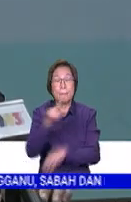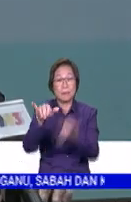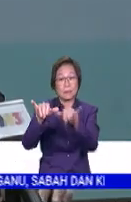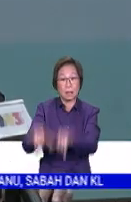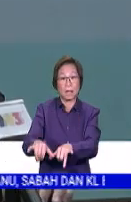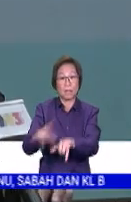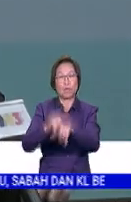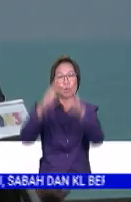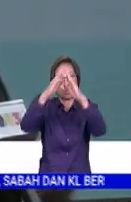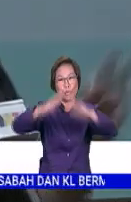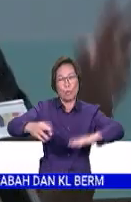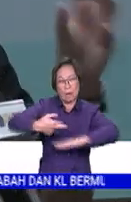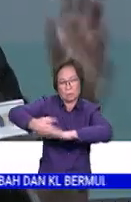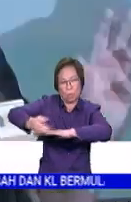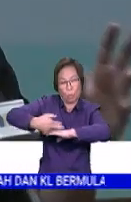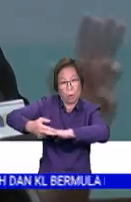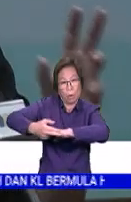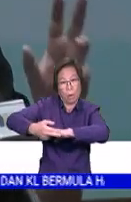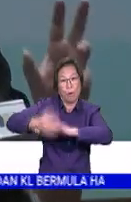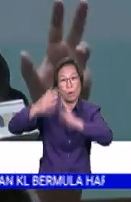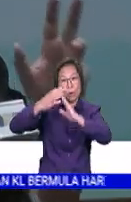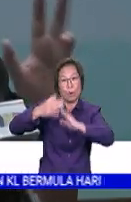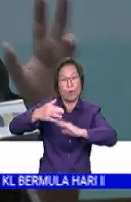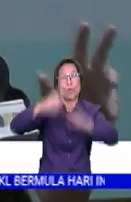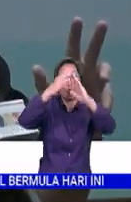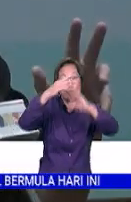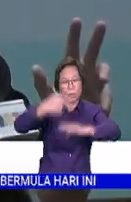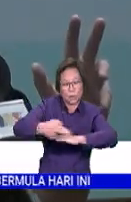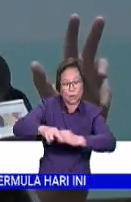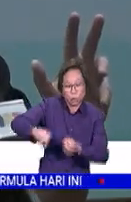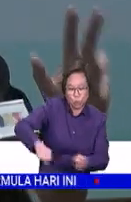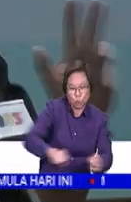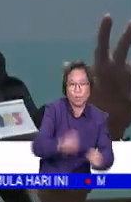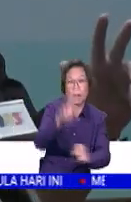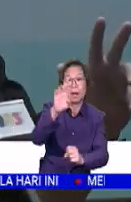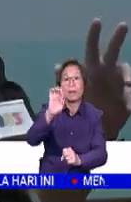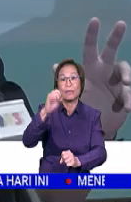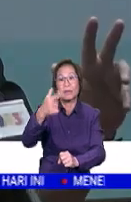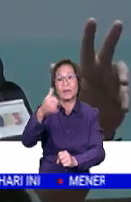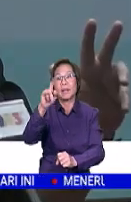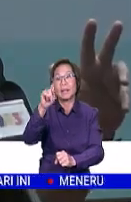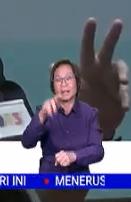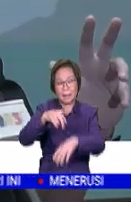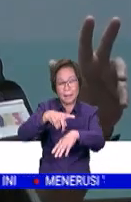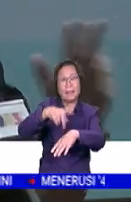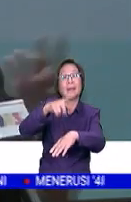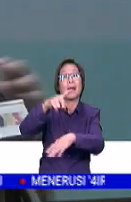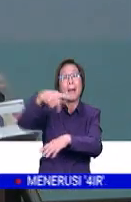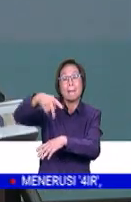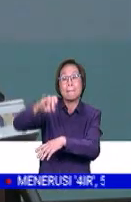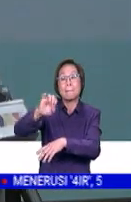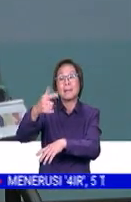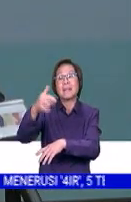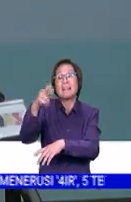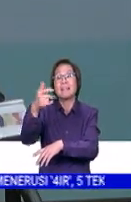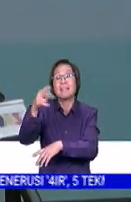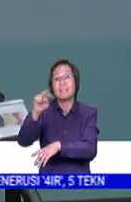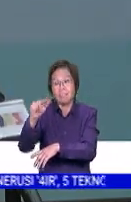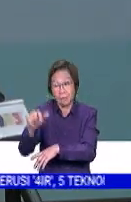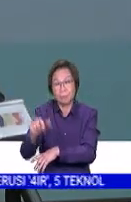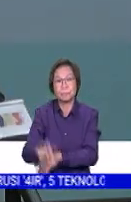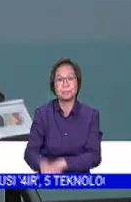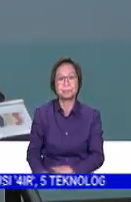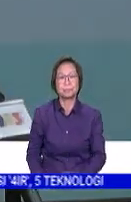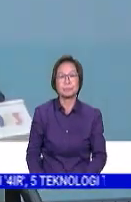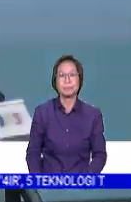di rumah tumpangan dengan salah sebuah rumah di Sungai Rengit di Pengerang. Jadi ini mereka